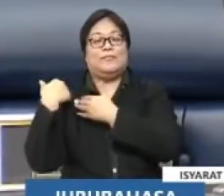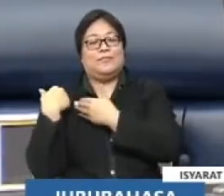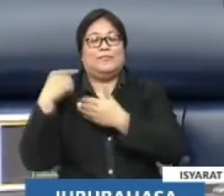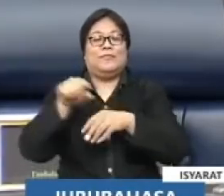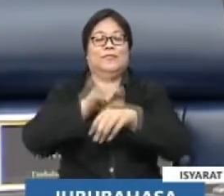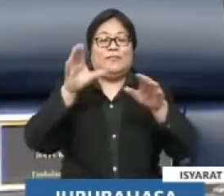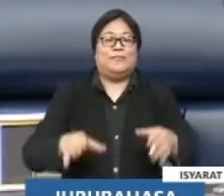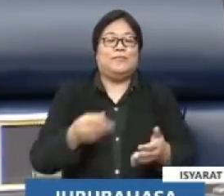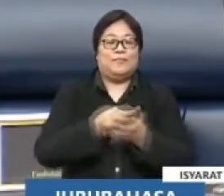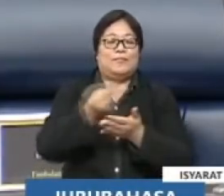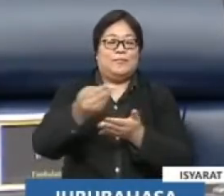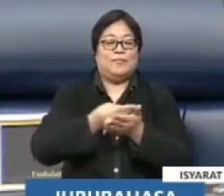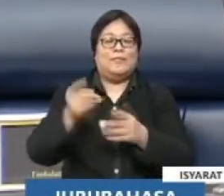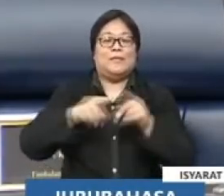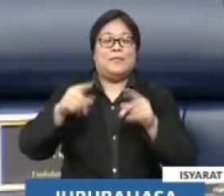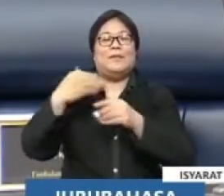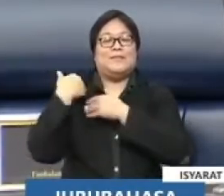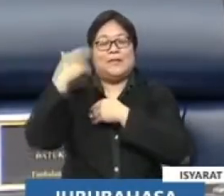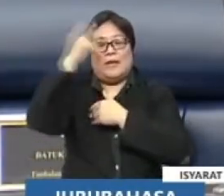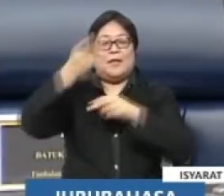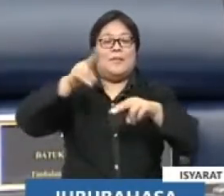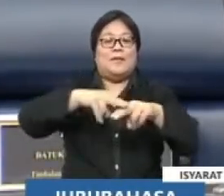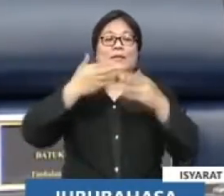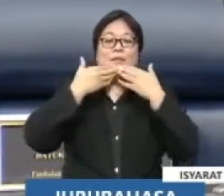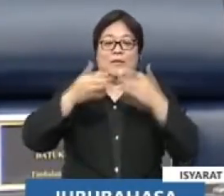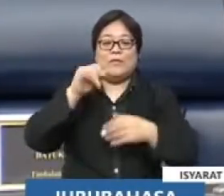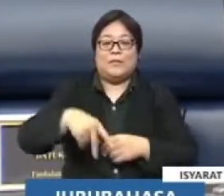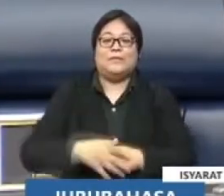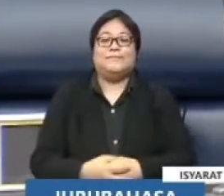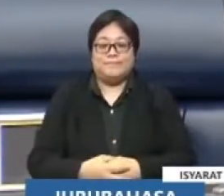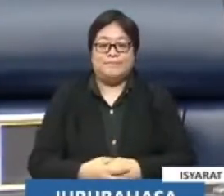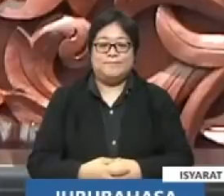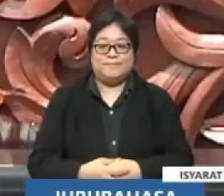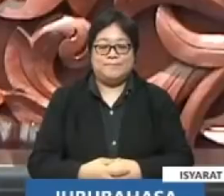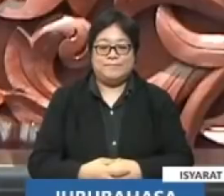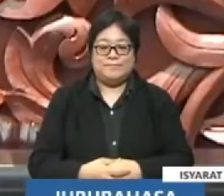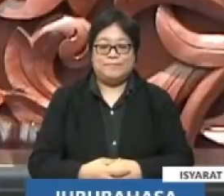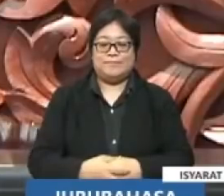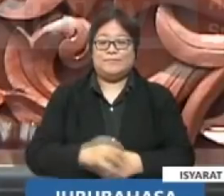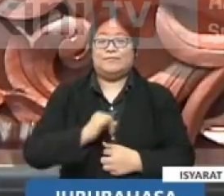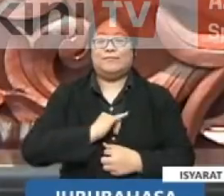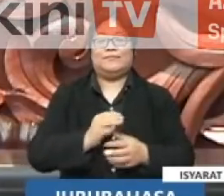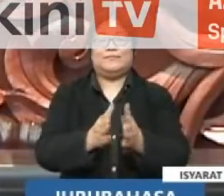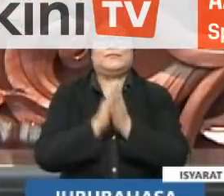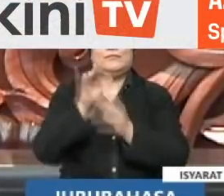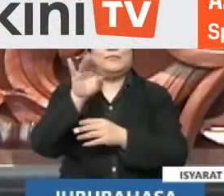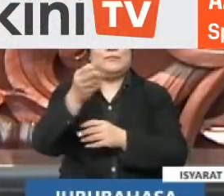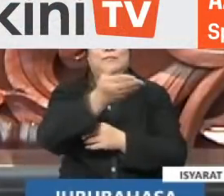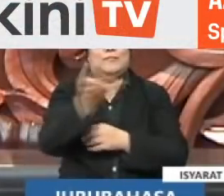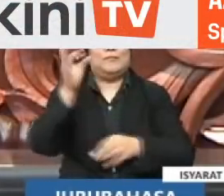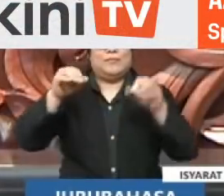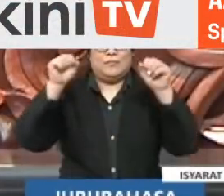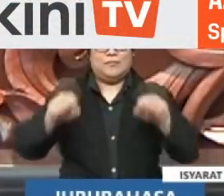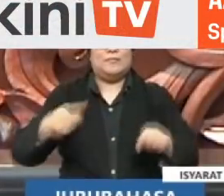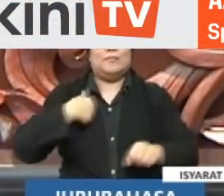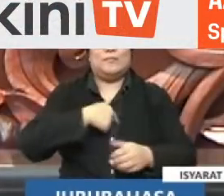pengguna untuk mendapat. Tapi beban kerajaanlah semakin meningkat. Terima kasih, Ketua. Terima kasih. Saya ingin menyeru kepada Yang Berhormat, Yang Berhormat semua, kalau